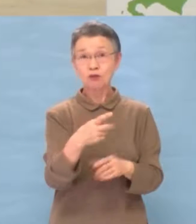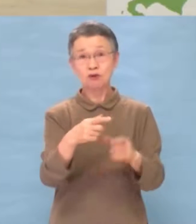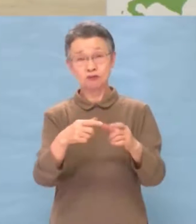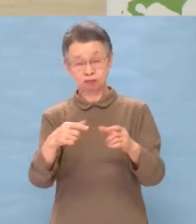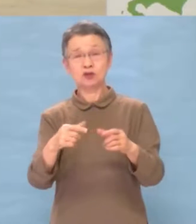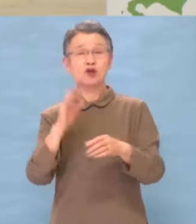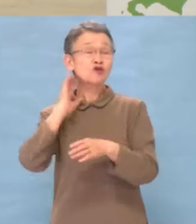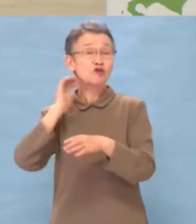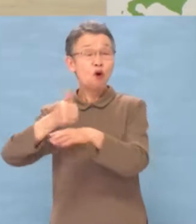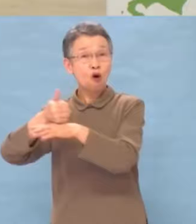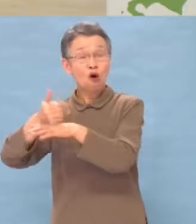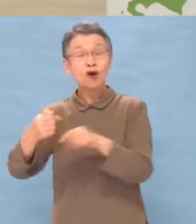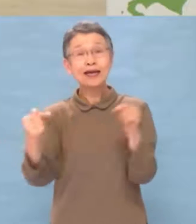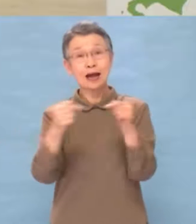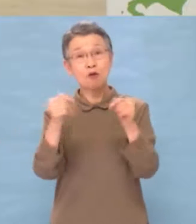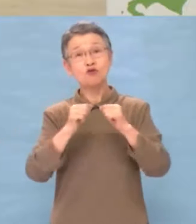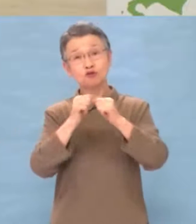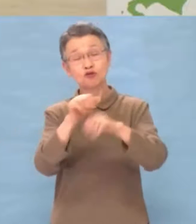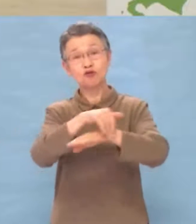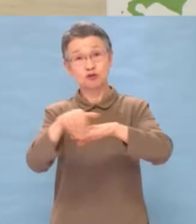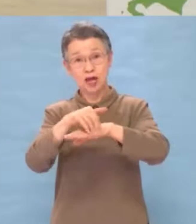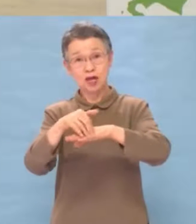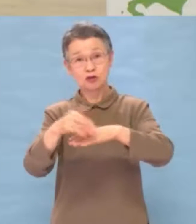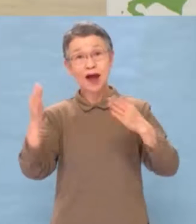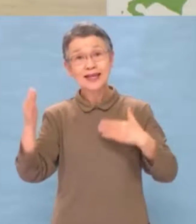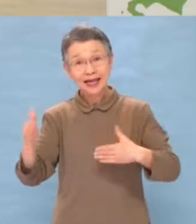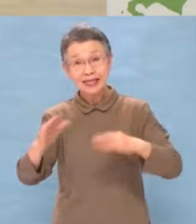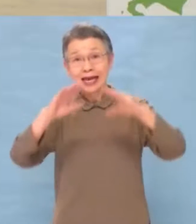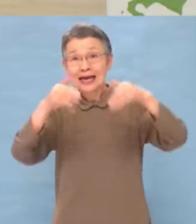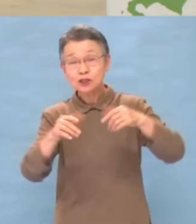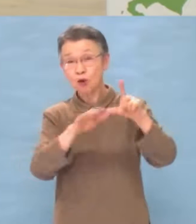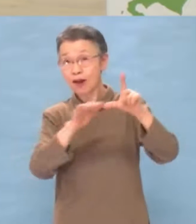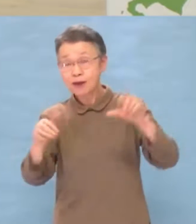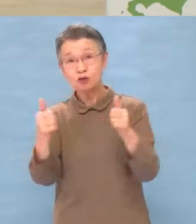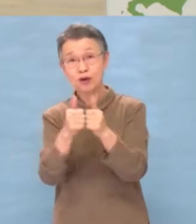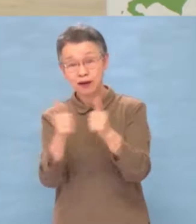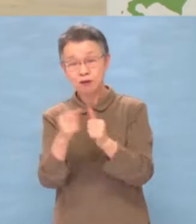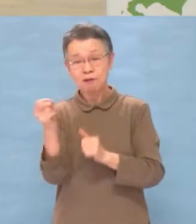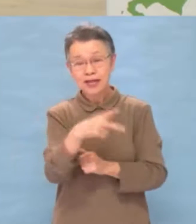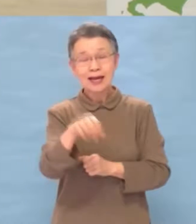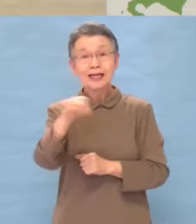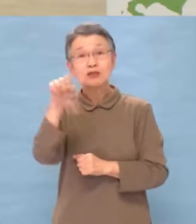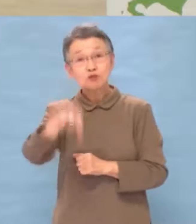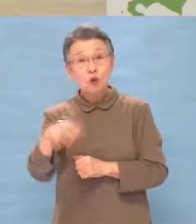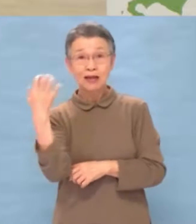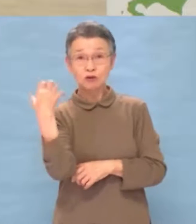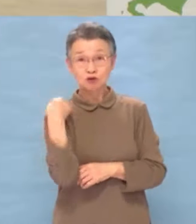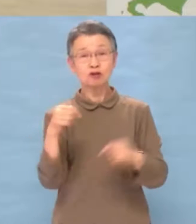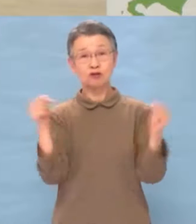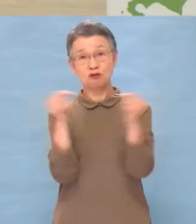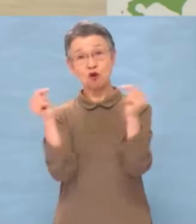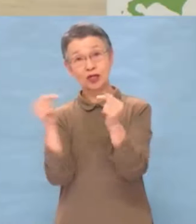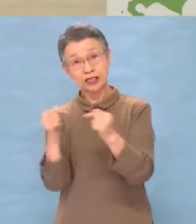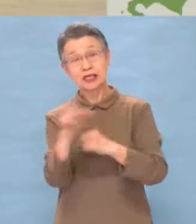曜首脳会談も行われていると。でその間に外相レベルの会合であるとか、あるいは事務レベルの会議、